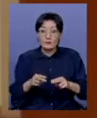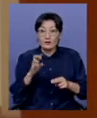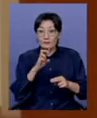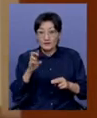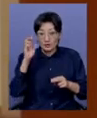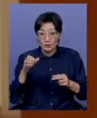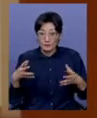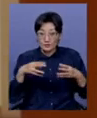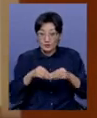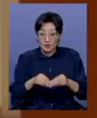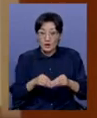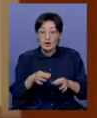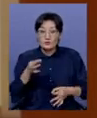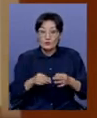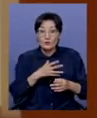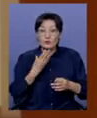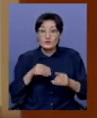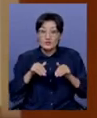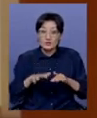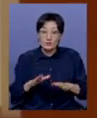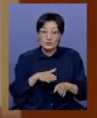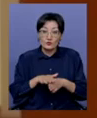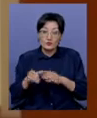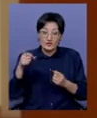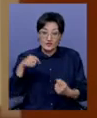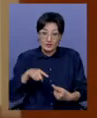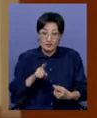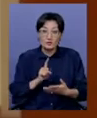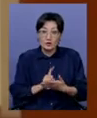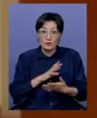Араб Әмірліктеріндегі сот өздері шығарған үкіммен толықтай сәйкес болуын талап етеді.